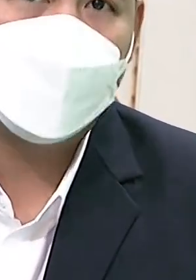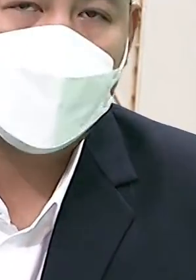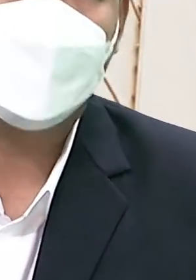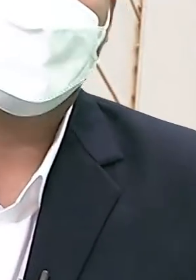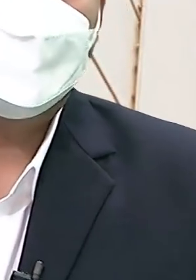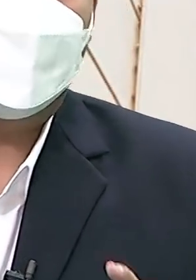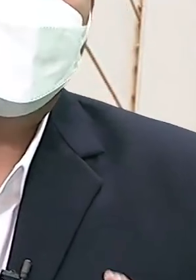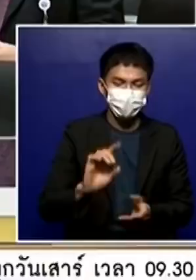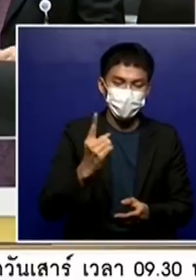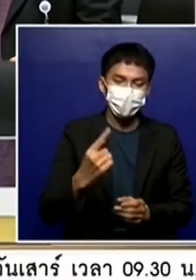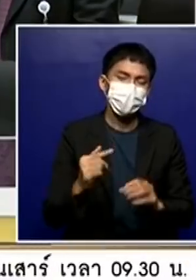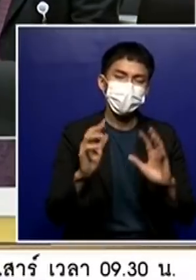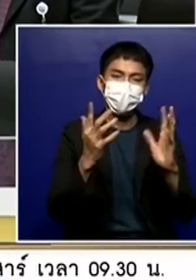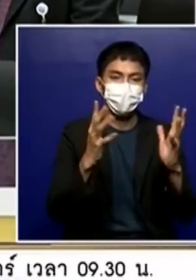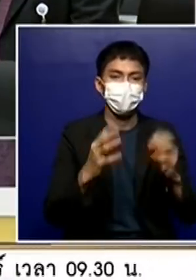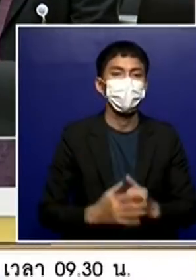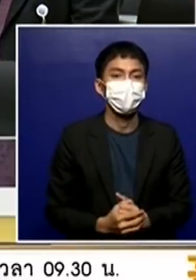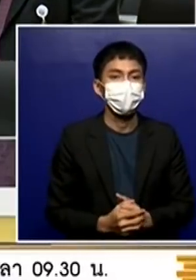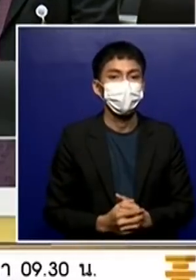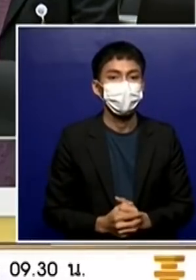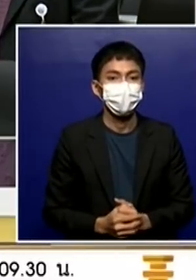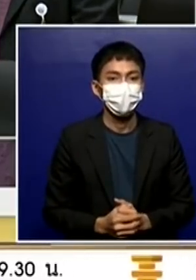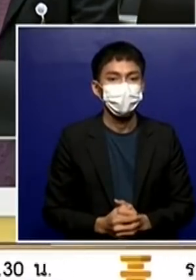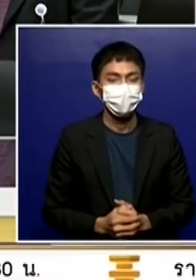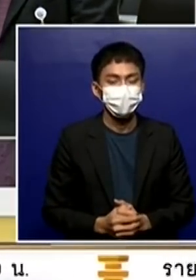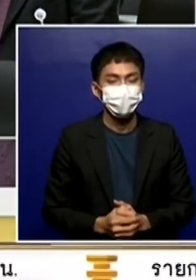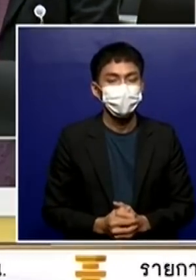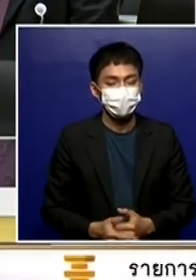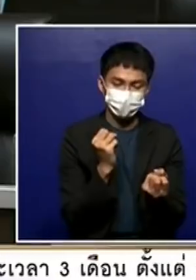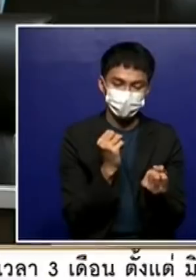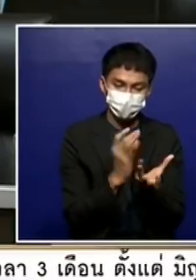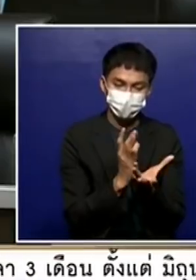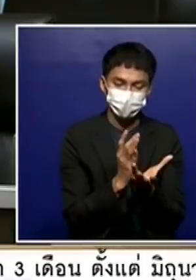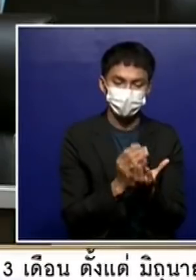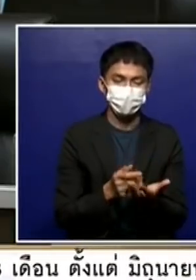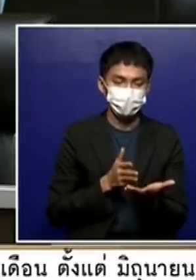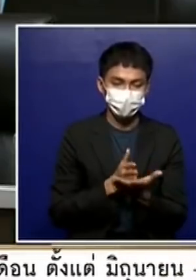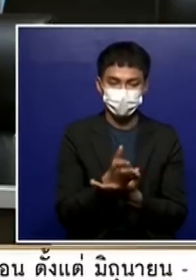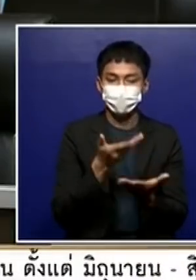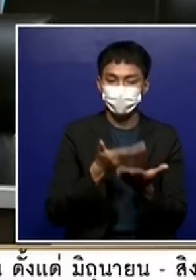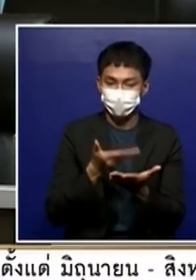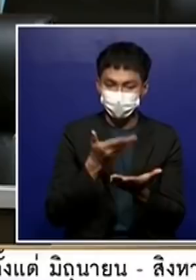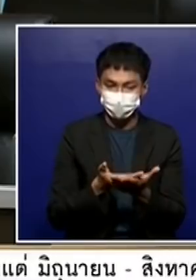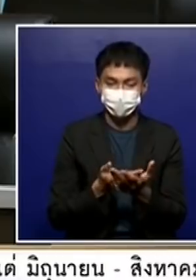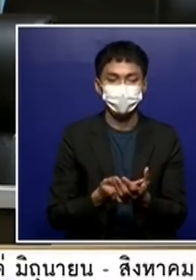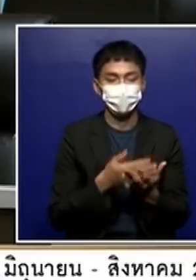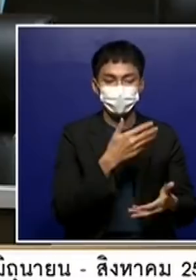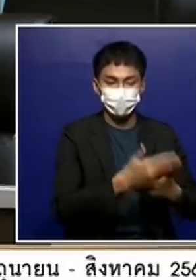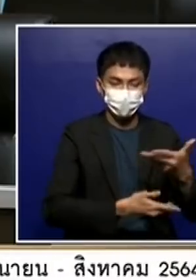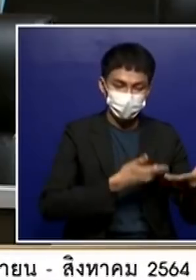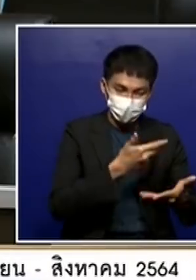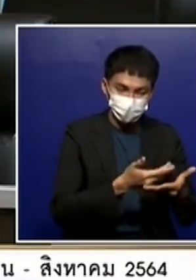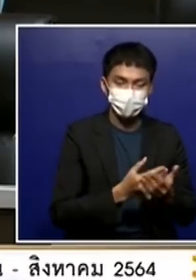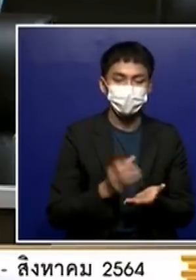ข 30,000 ล้านบาท 30,000 ล้านบาทถ้าปรับลดอีกปรับลดจากในพรบงบประมาณปี65